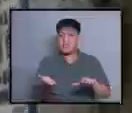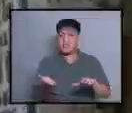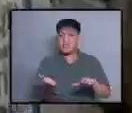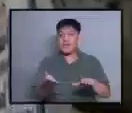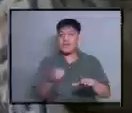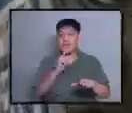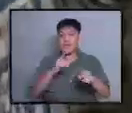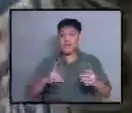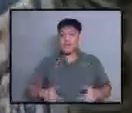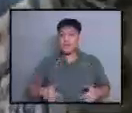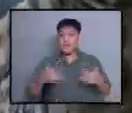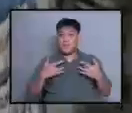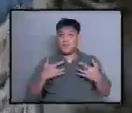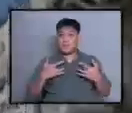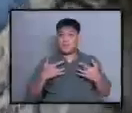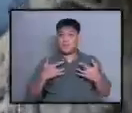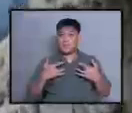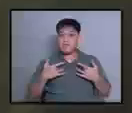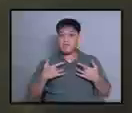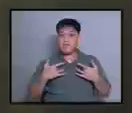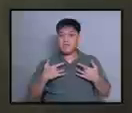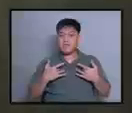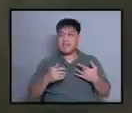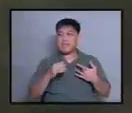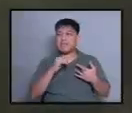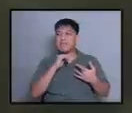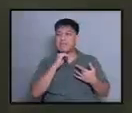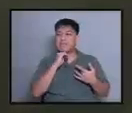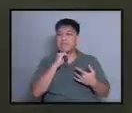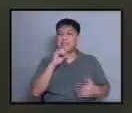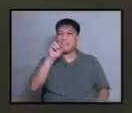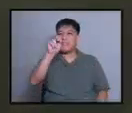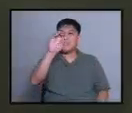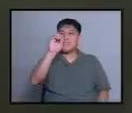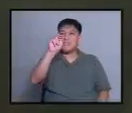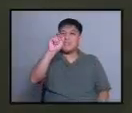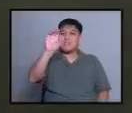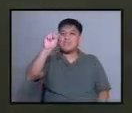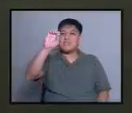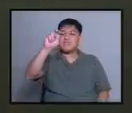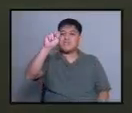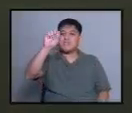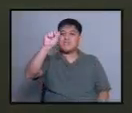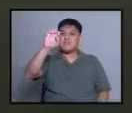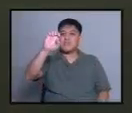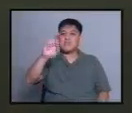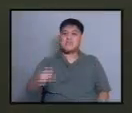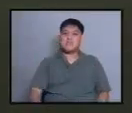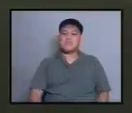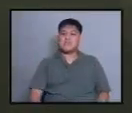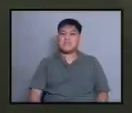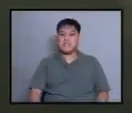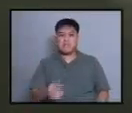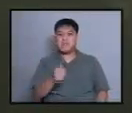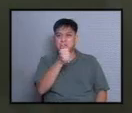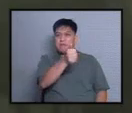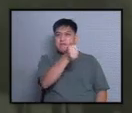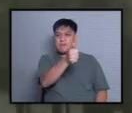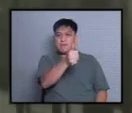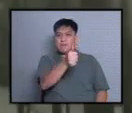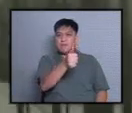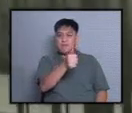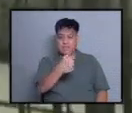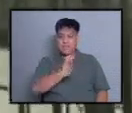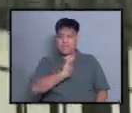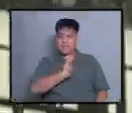buhay na walang kahulugan. Nasa atin kung hahayaan natin sa sarili natin ang maghari ay